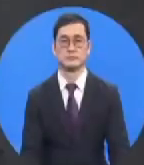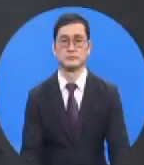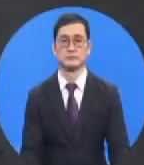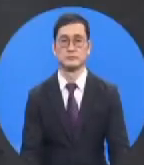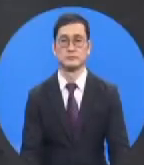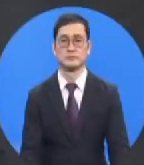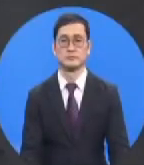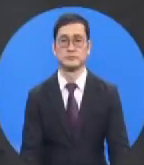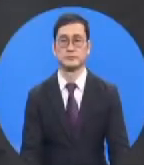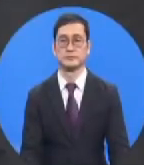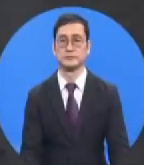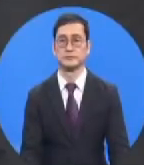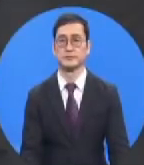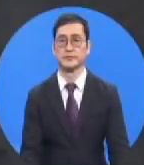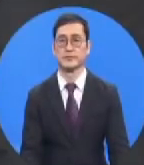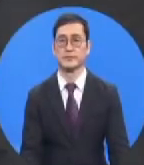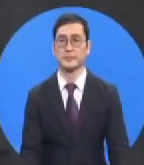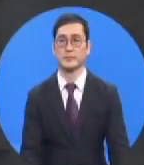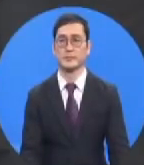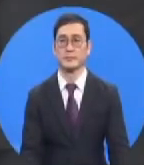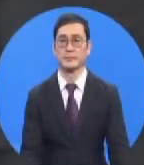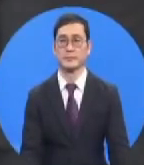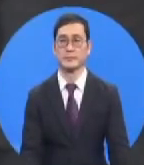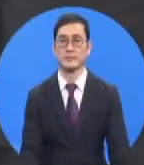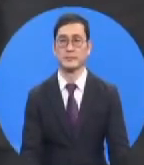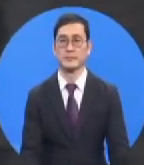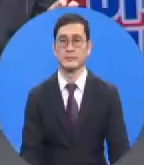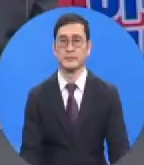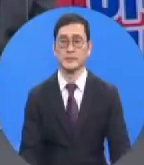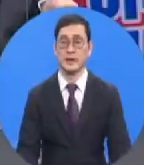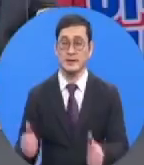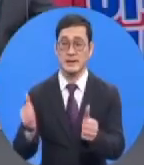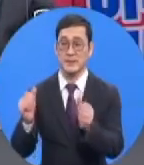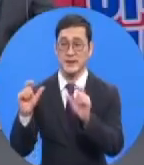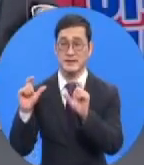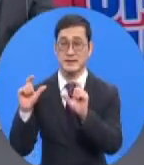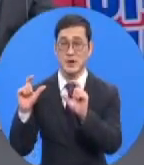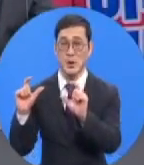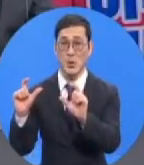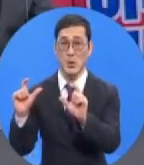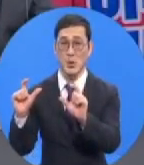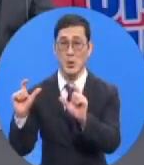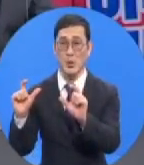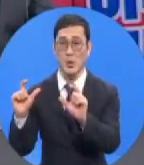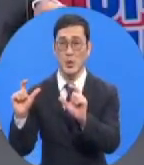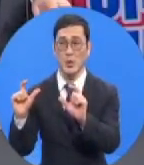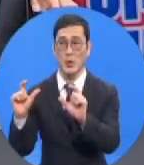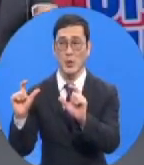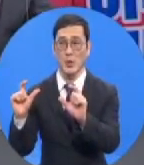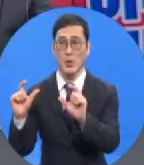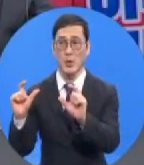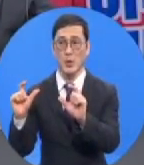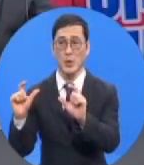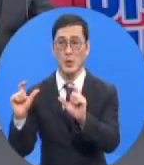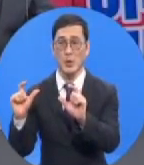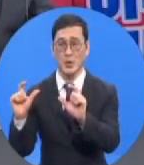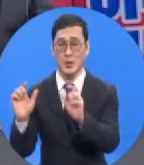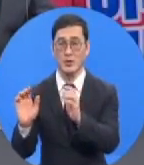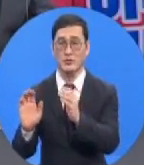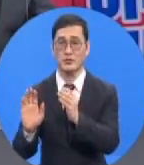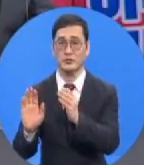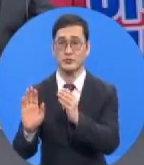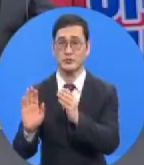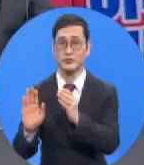청와대 쪽에서는 사면에 대한 말은 굉장히 많이 아껴왔어요. 그런데 마침 이 사면, 이 말하자면 오늘